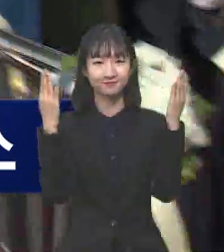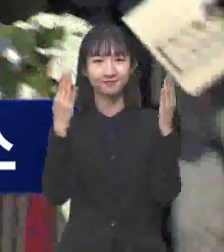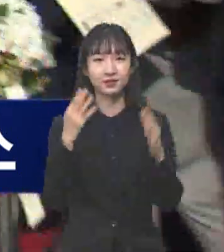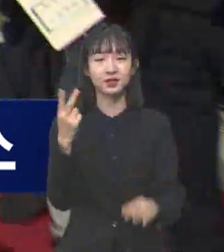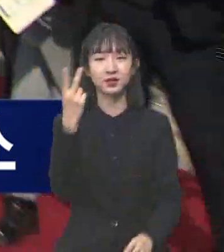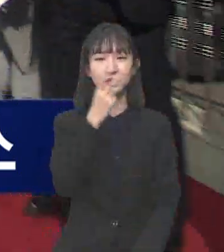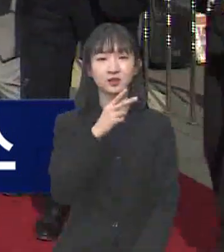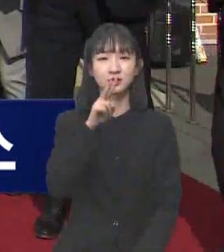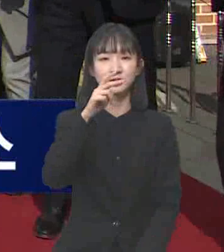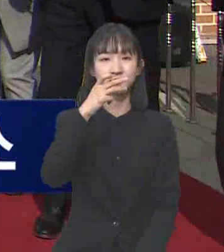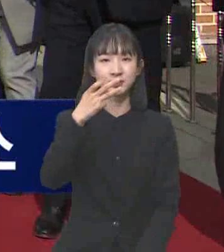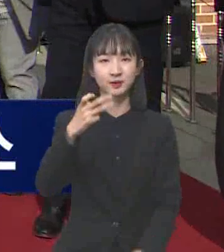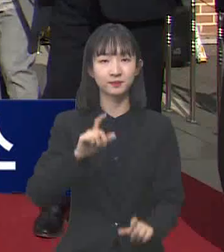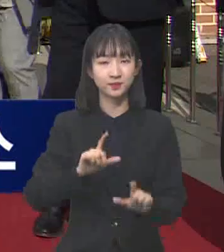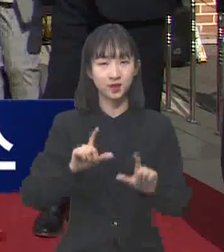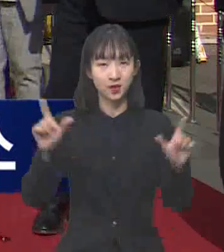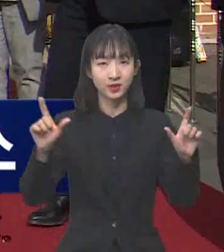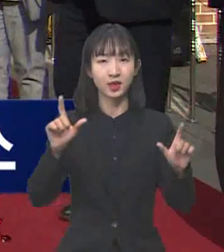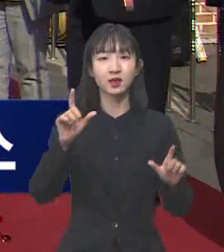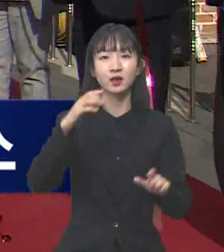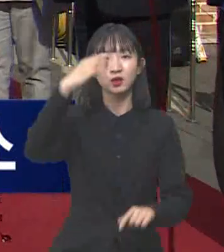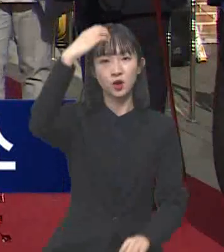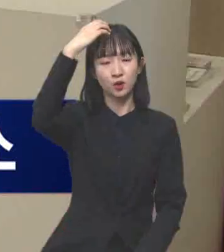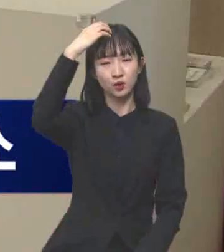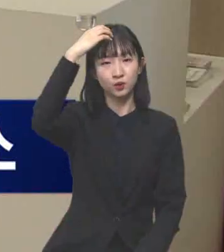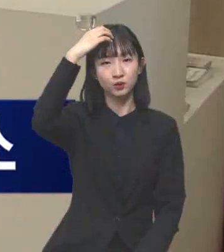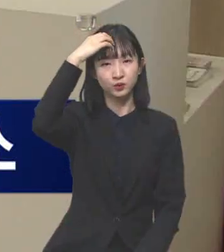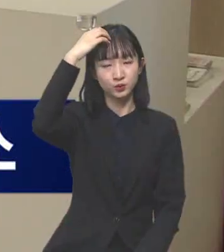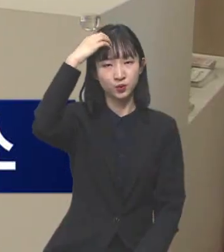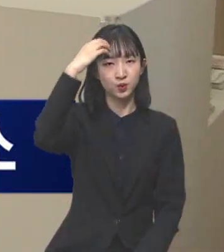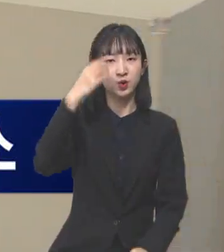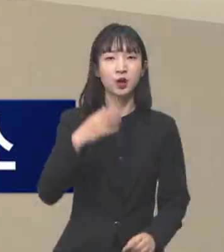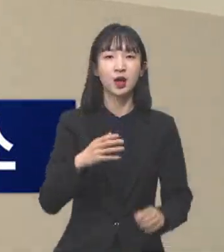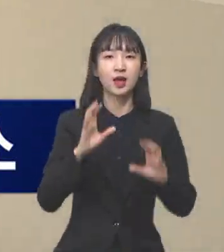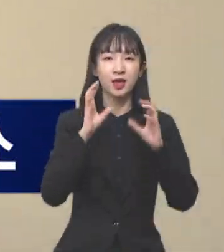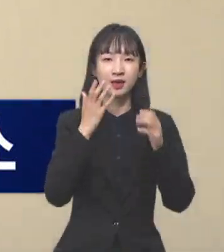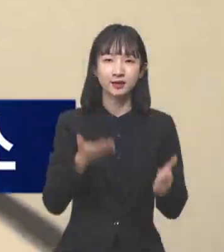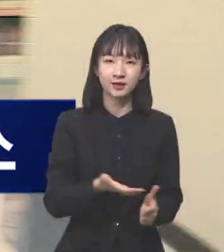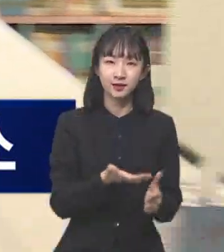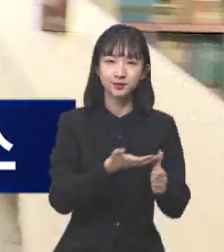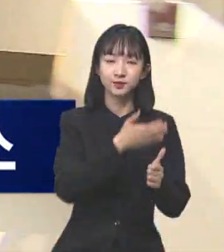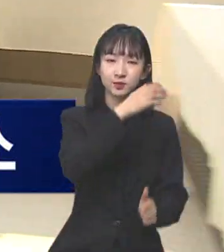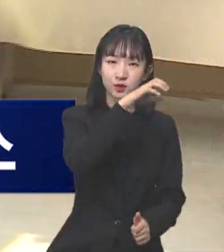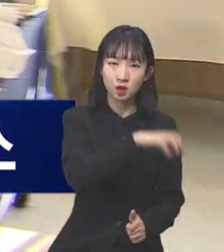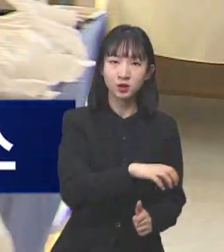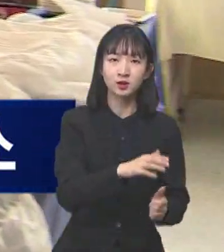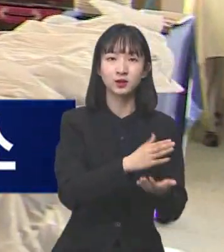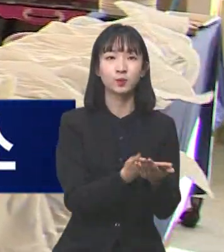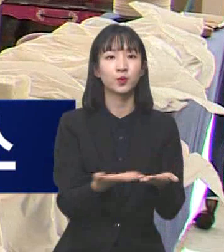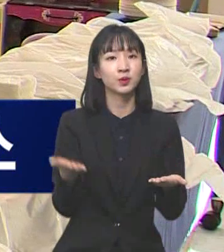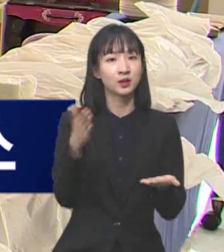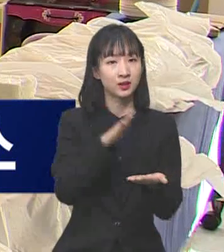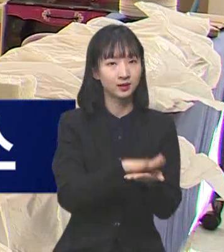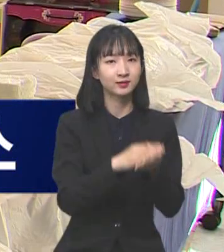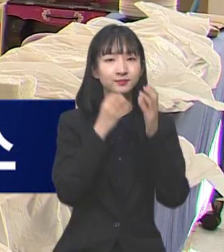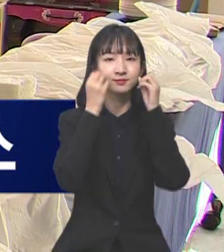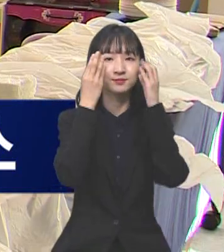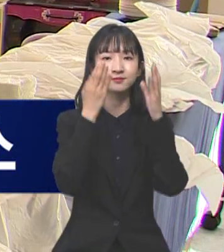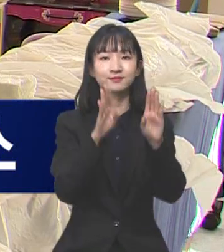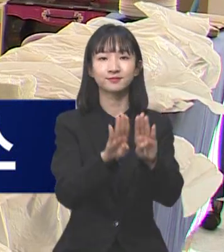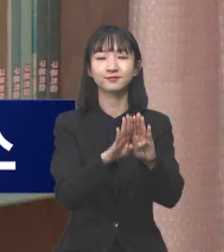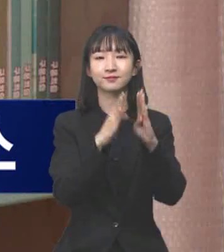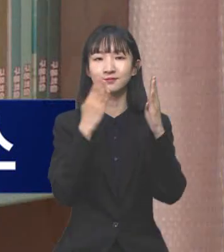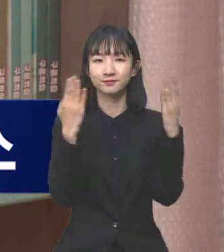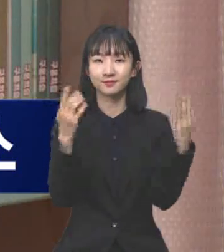2002 2013년 개장한 영종도 공동육아 나눔터 와 영종 다문화 교육장을 리모델링의 새롭게 단장했습니다